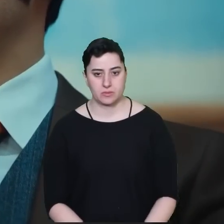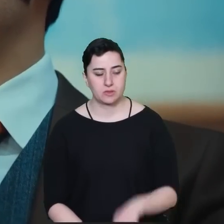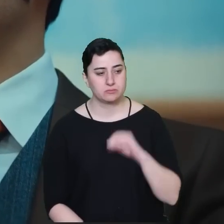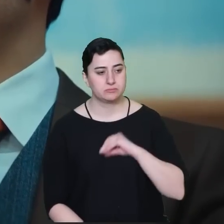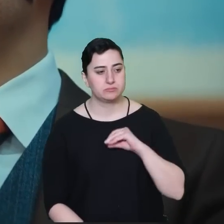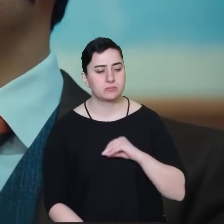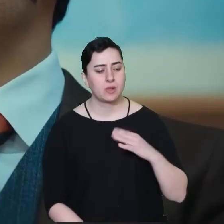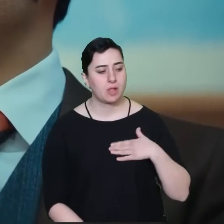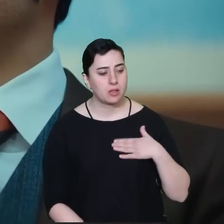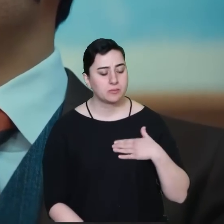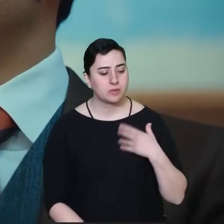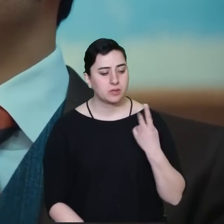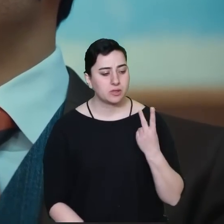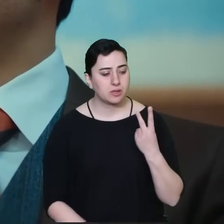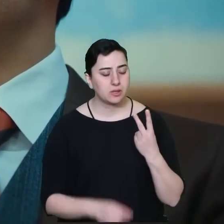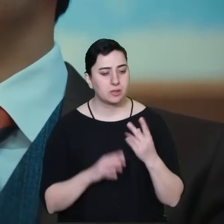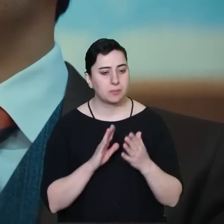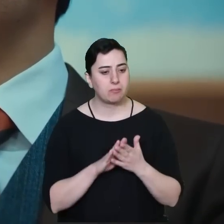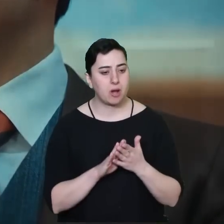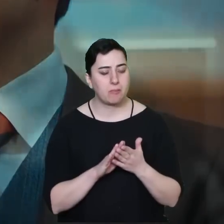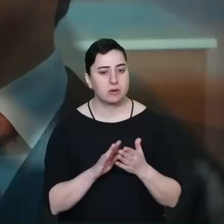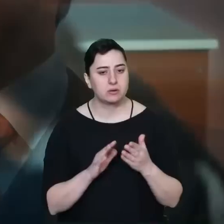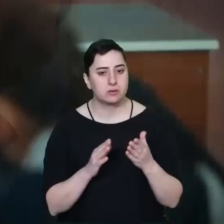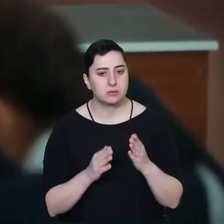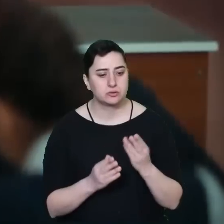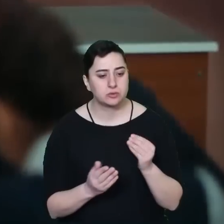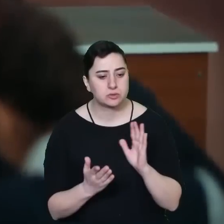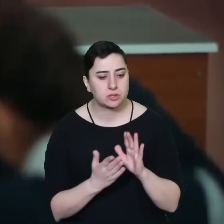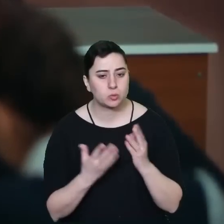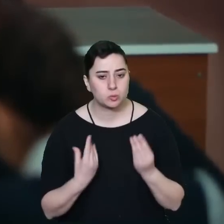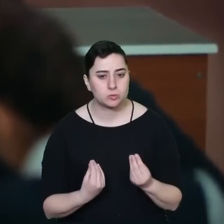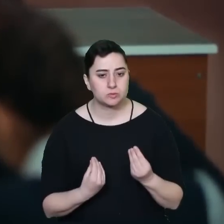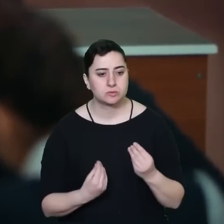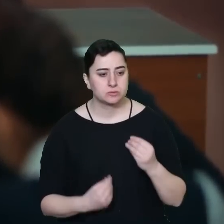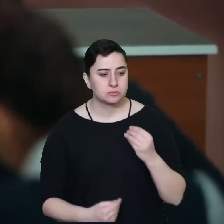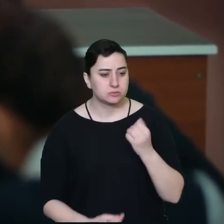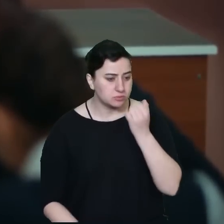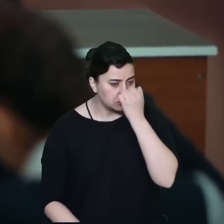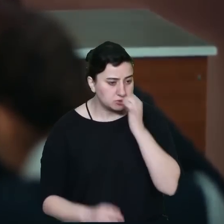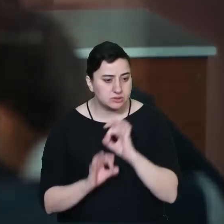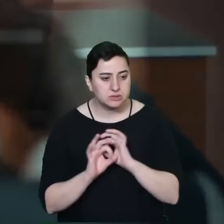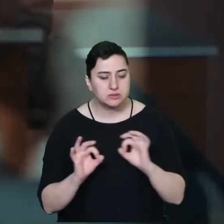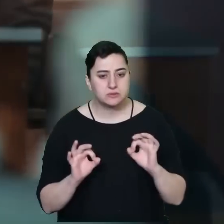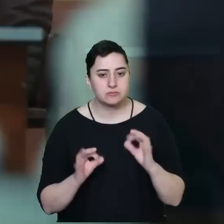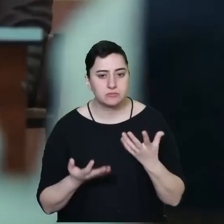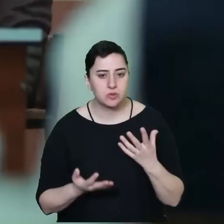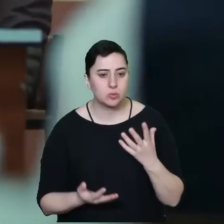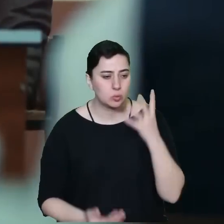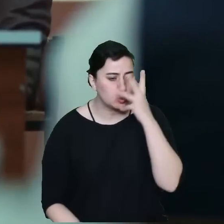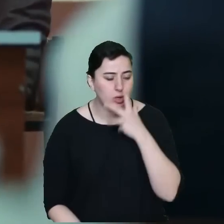Kalbimiz iki parmağın arasında olana yöneldik kapısına. Saf kan, mahcup ve